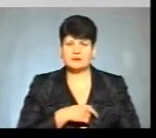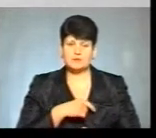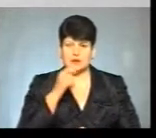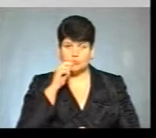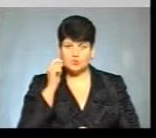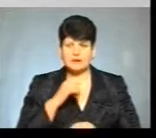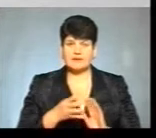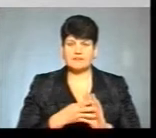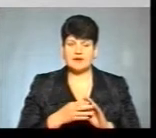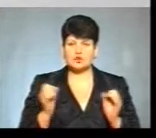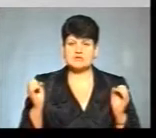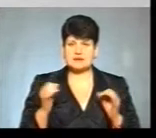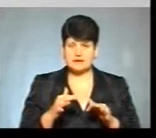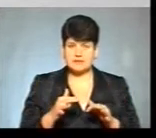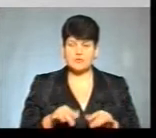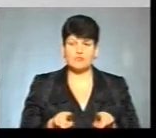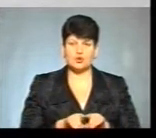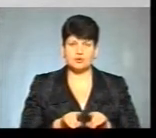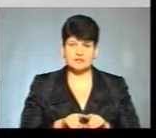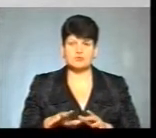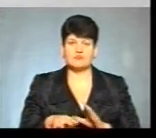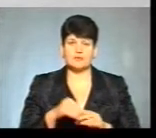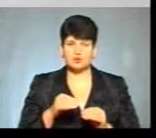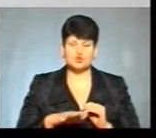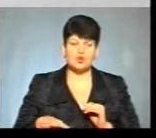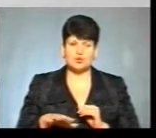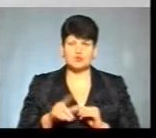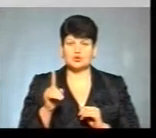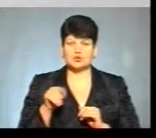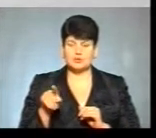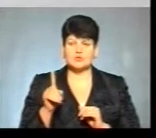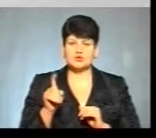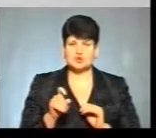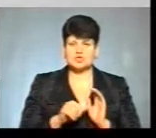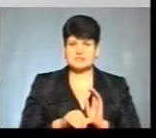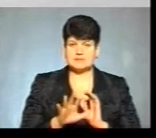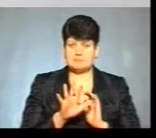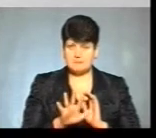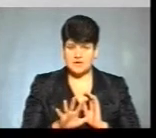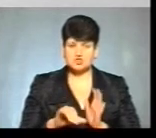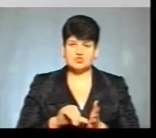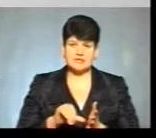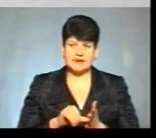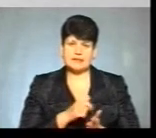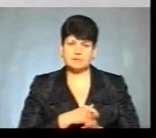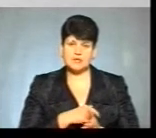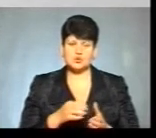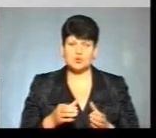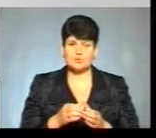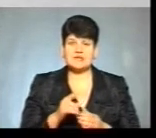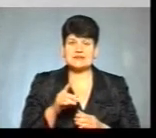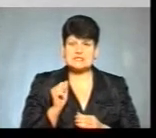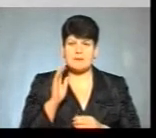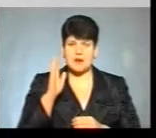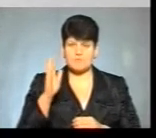України 9-го скликання в одномандатному виборчому окрузі номер 165. Член депутатської групи «За майбутнє»